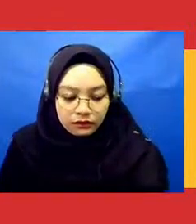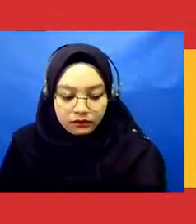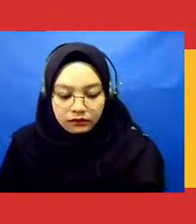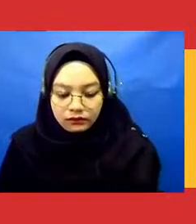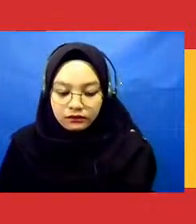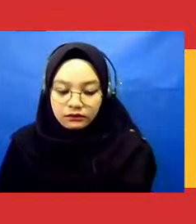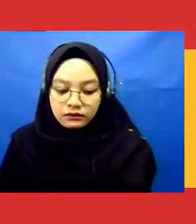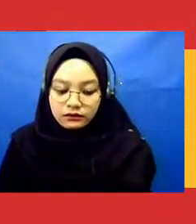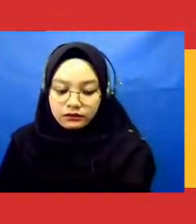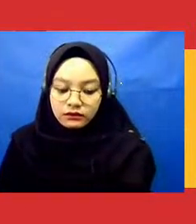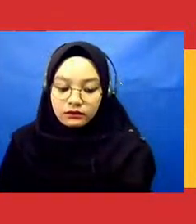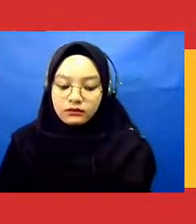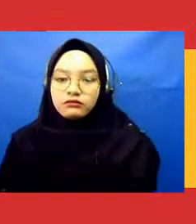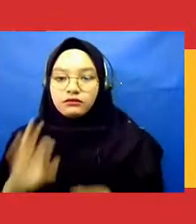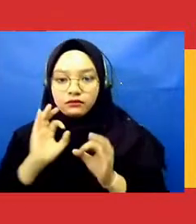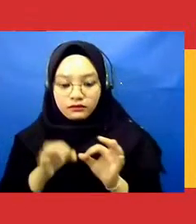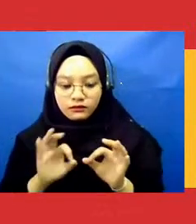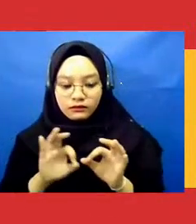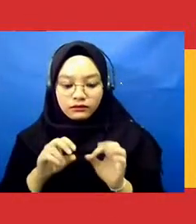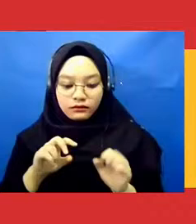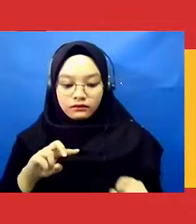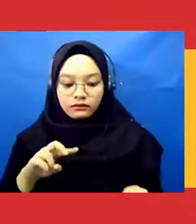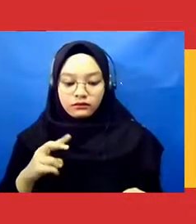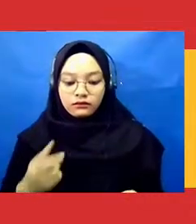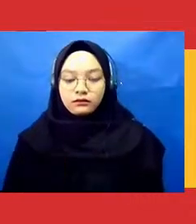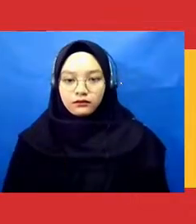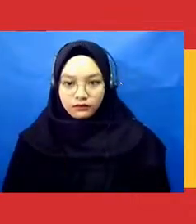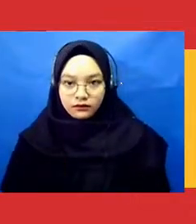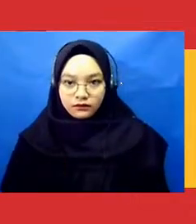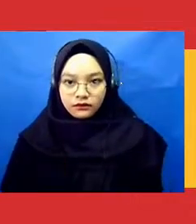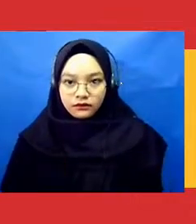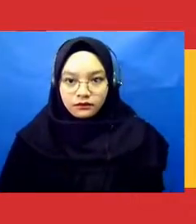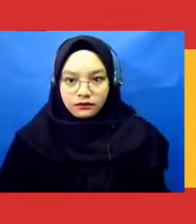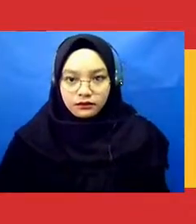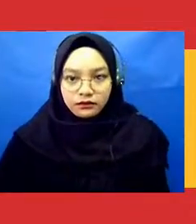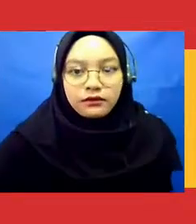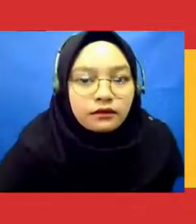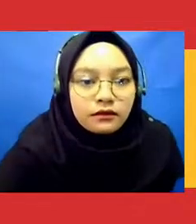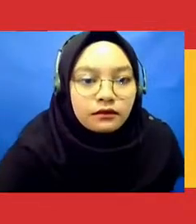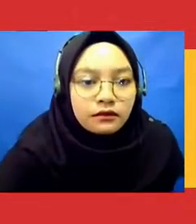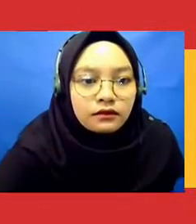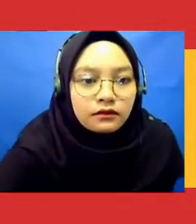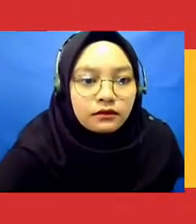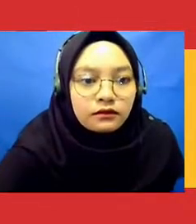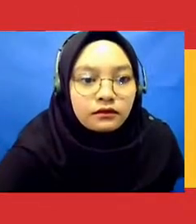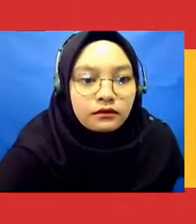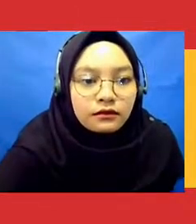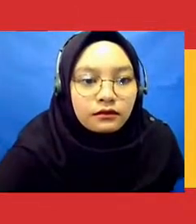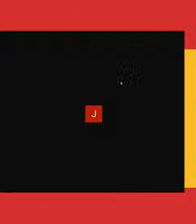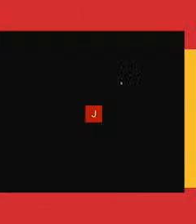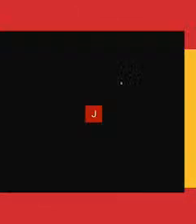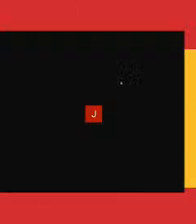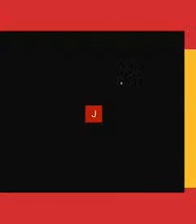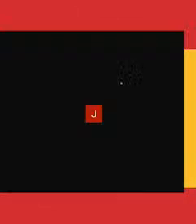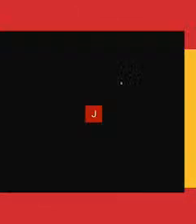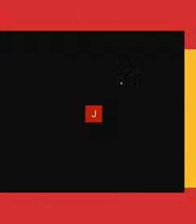menjadi perhatian utama atau menjadi prioritas pembangunan berikutnya. Itu maksudnya